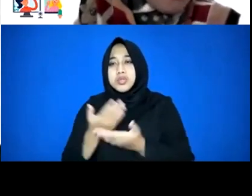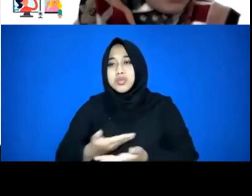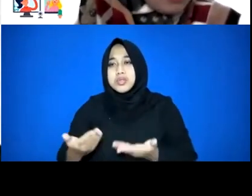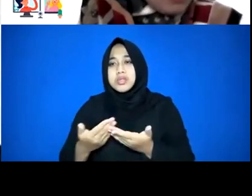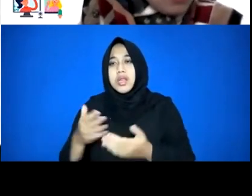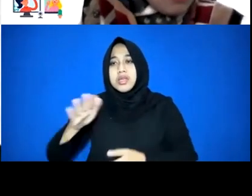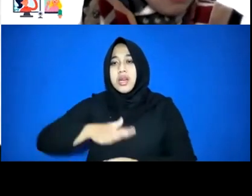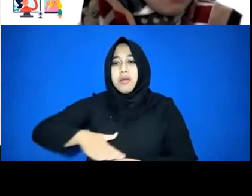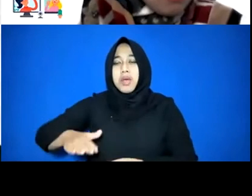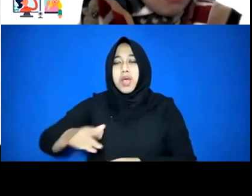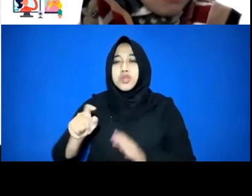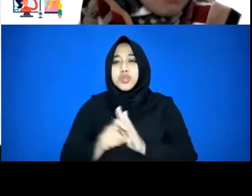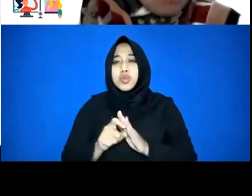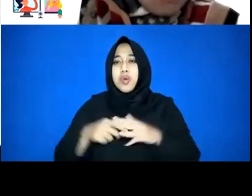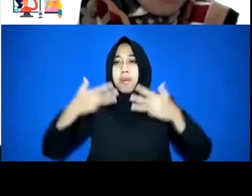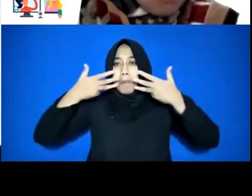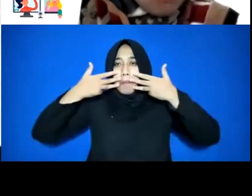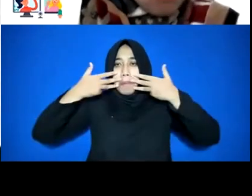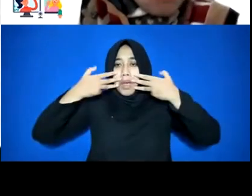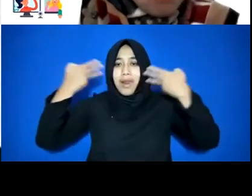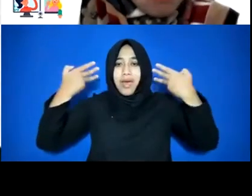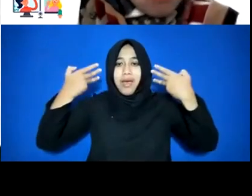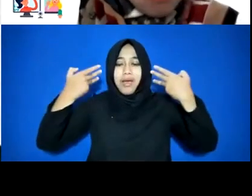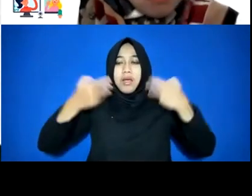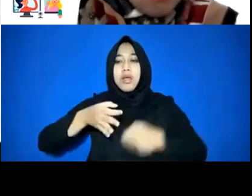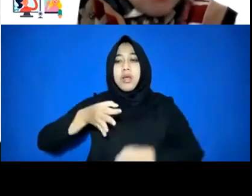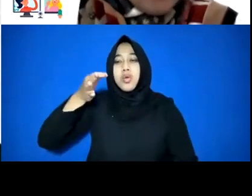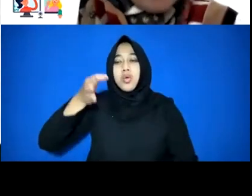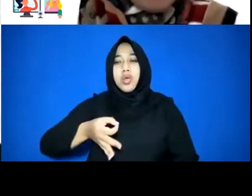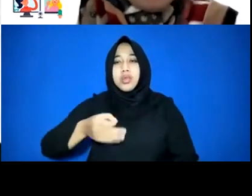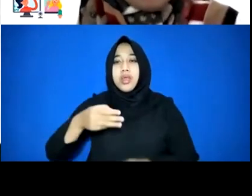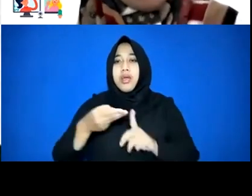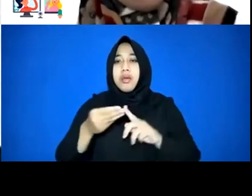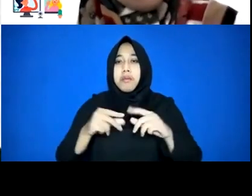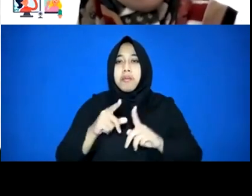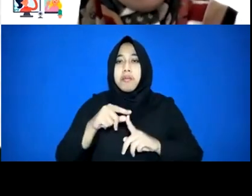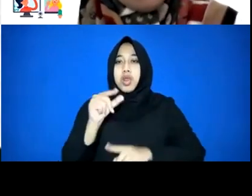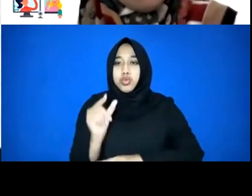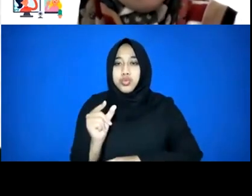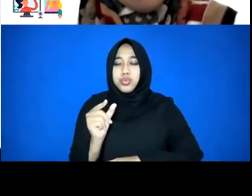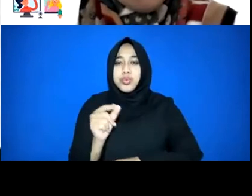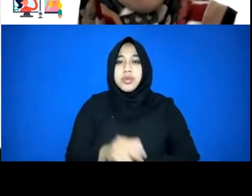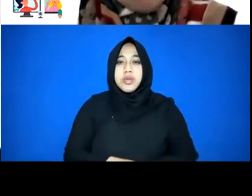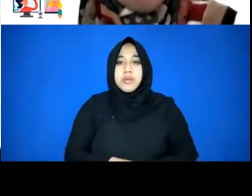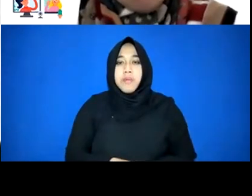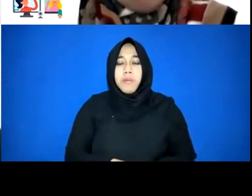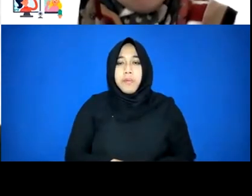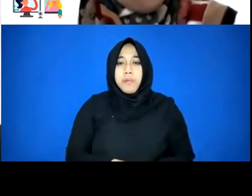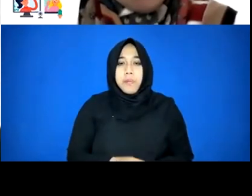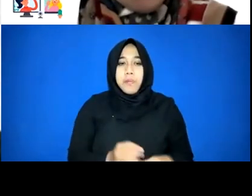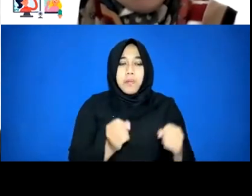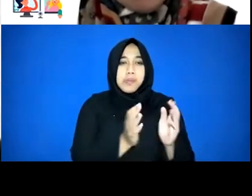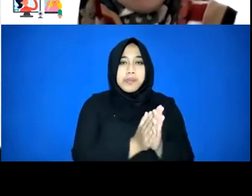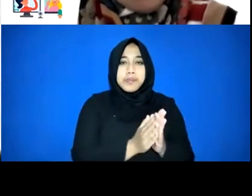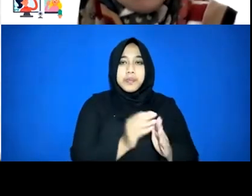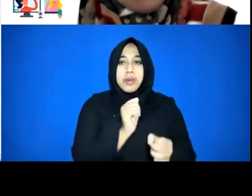kalau di Malang misalnya, Malang Kota, Kabupaten Malang, Batu misalnya, ya dengan jumlah Persos